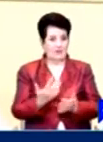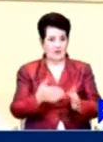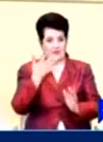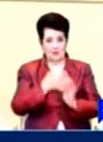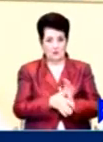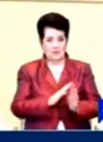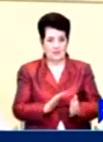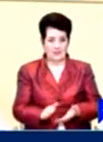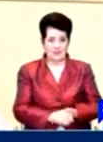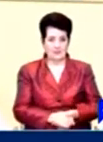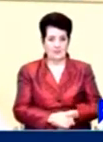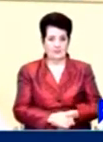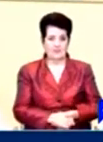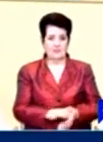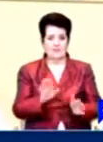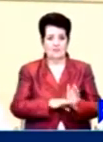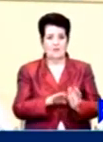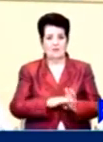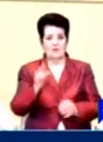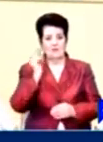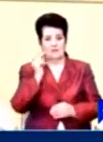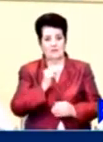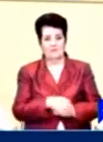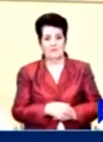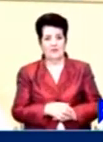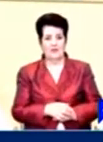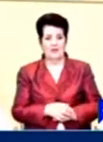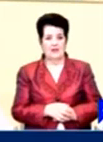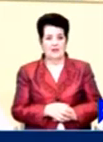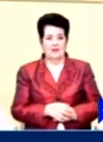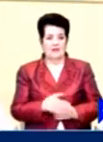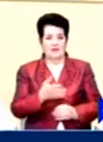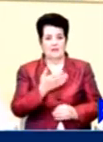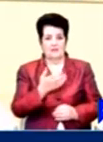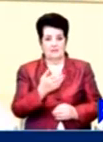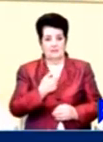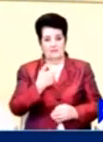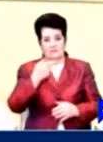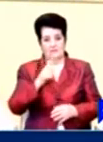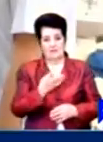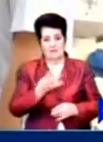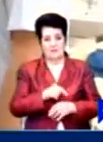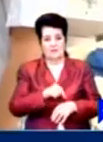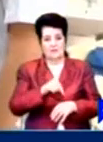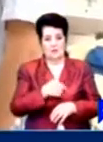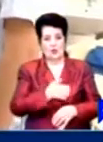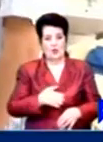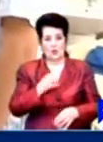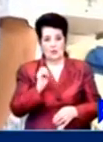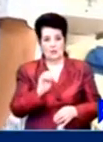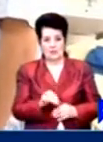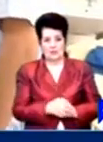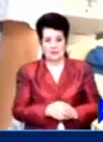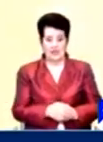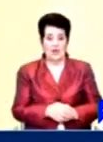înțelegem, atunci degeaba învățăm. Și noi nu înțelegem care e rostul acestea și ne plictisim. Succesele